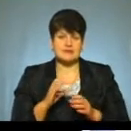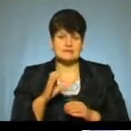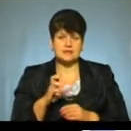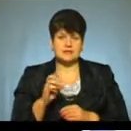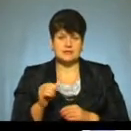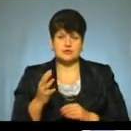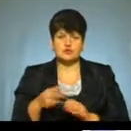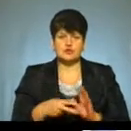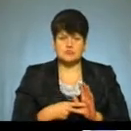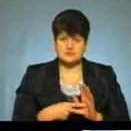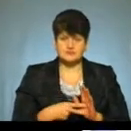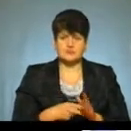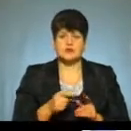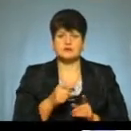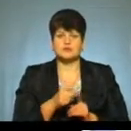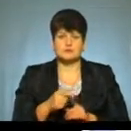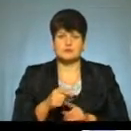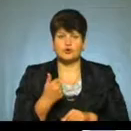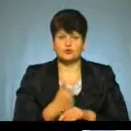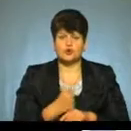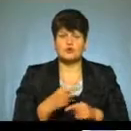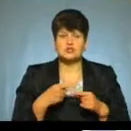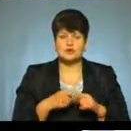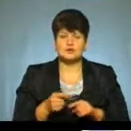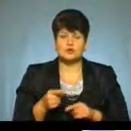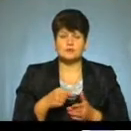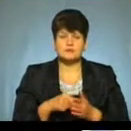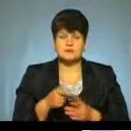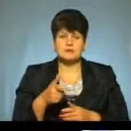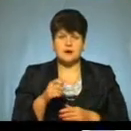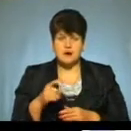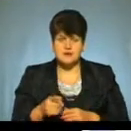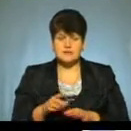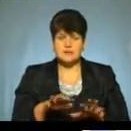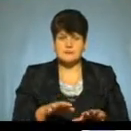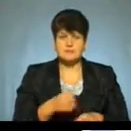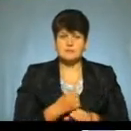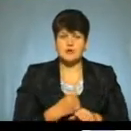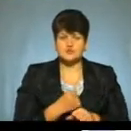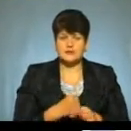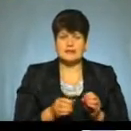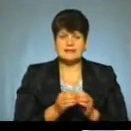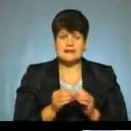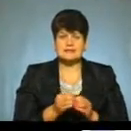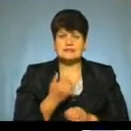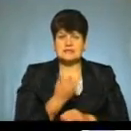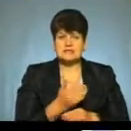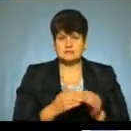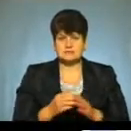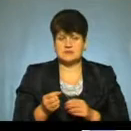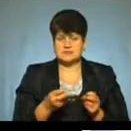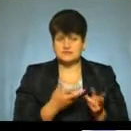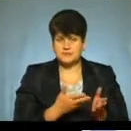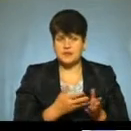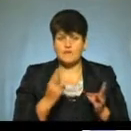47. За словами головного інженера «Тернопільміськгазу» Володимира Дацкуна, на місці працювали 10 їхніх фахівців.